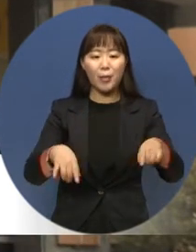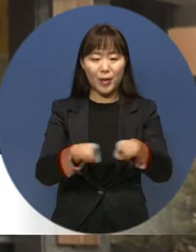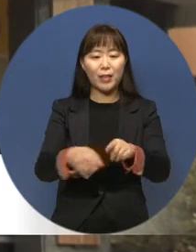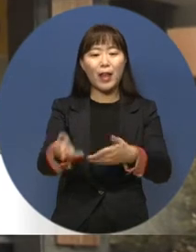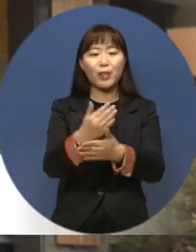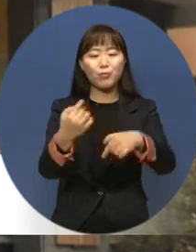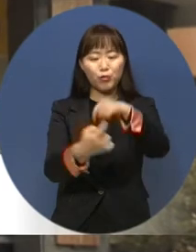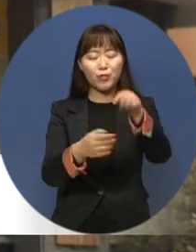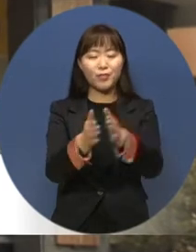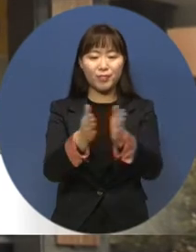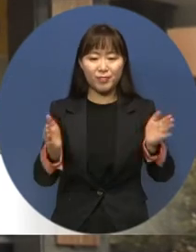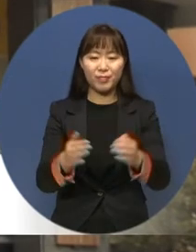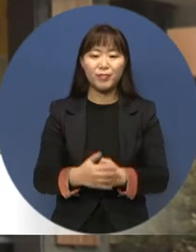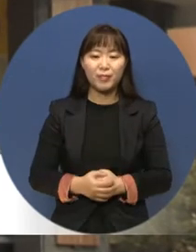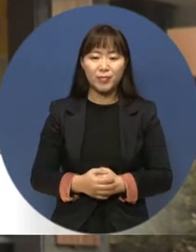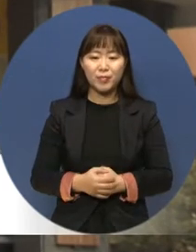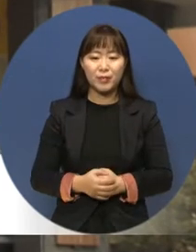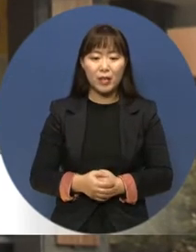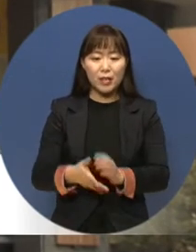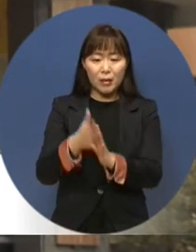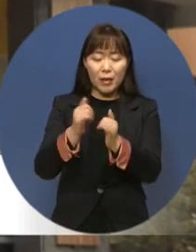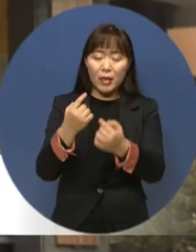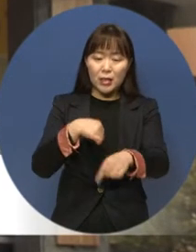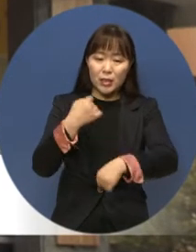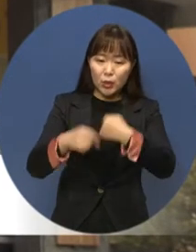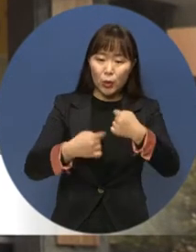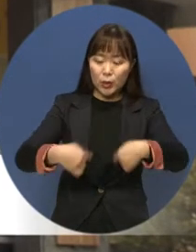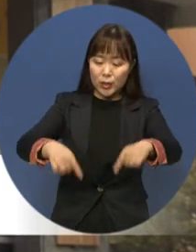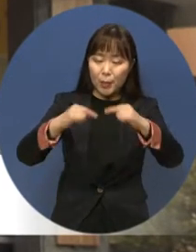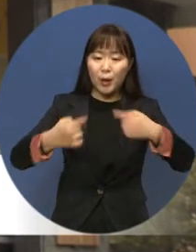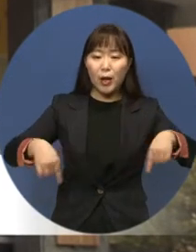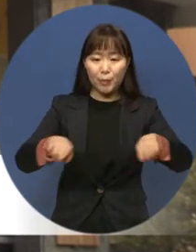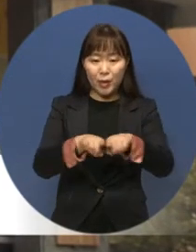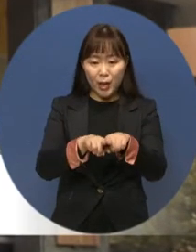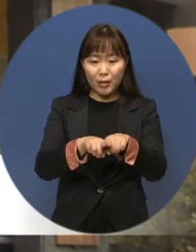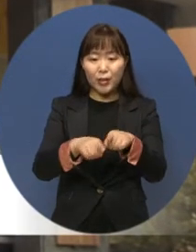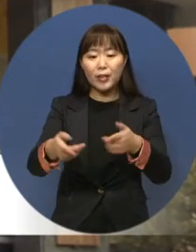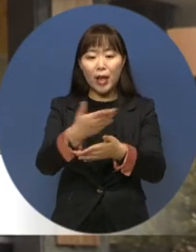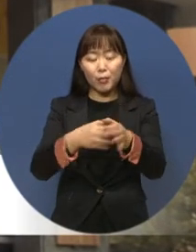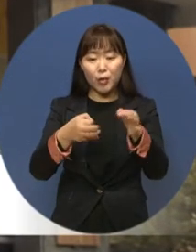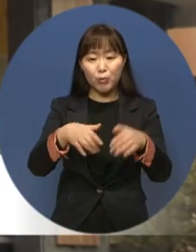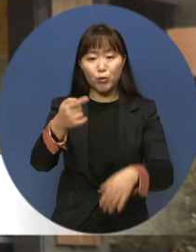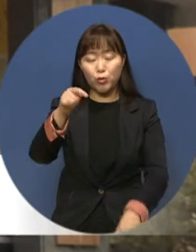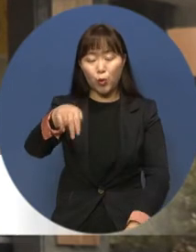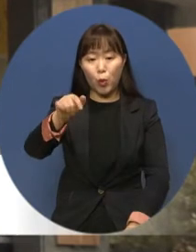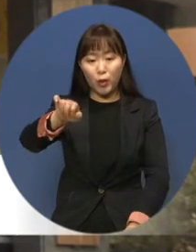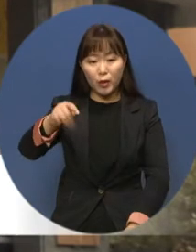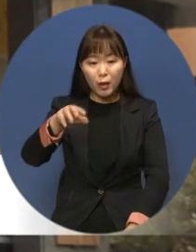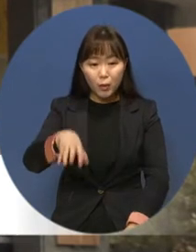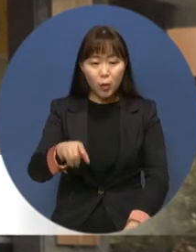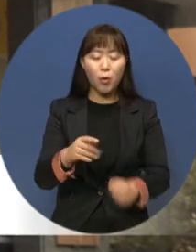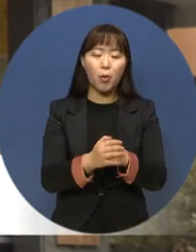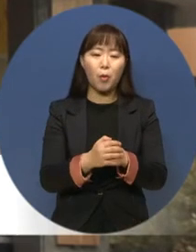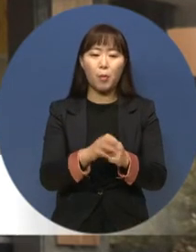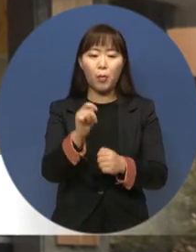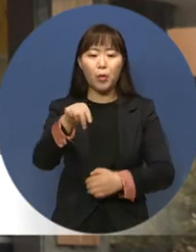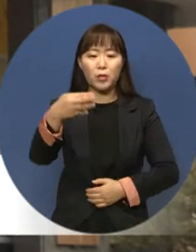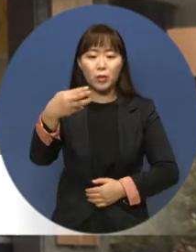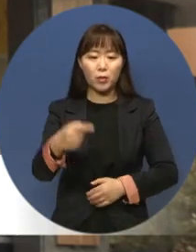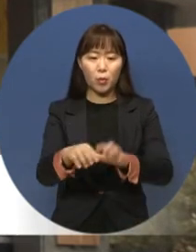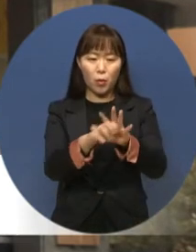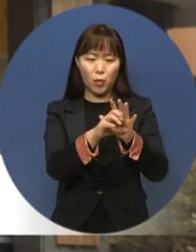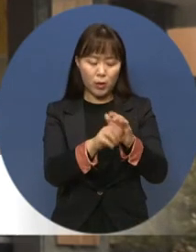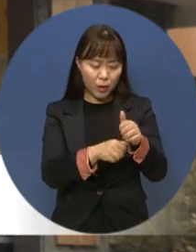시작했습니다. 네, 시민들의 자발적인 참여로 운영되는 나눔 기부곳간은 포스트 코로나를 극복할